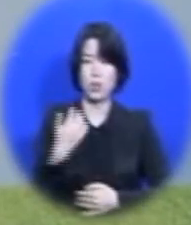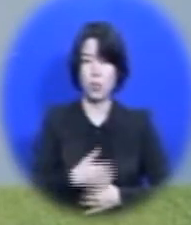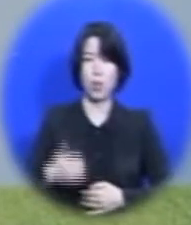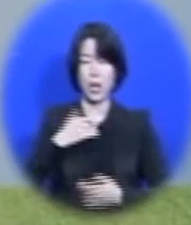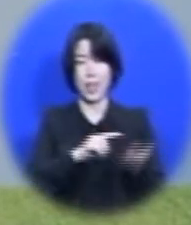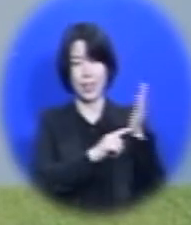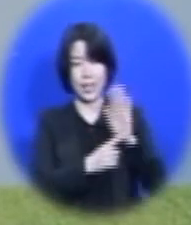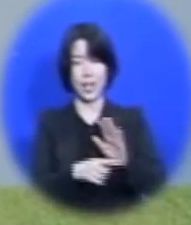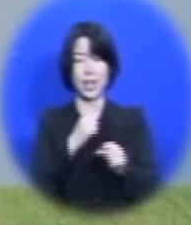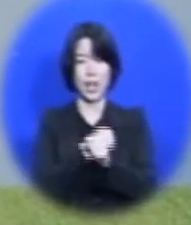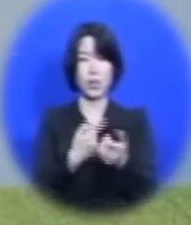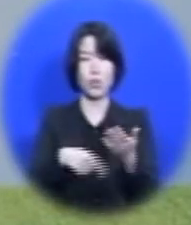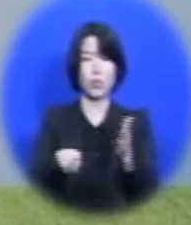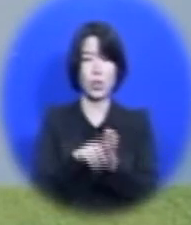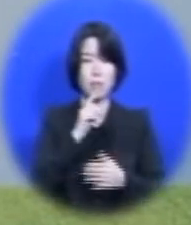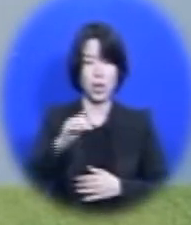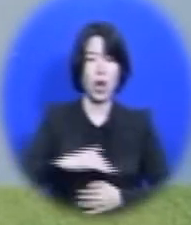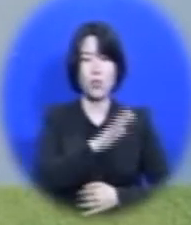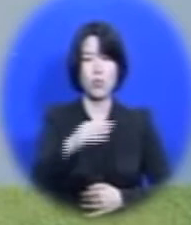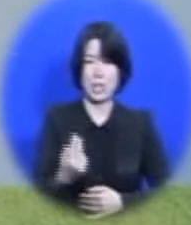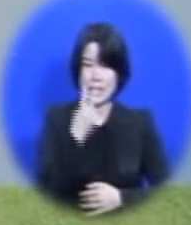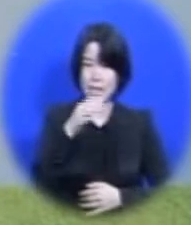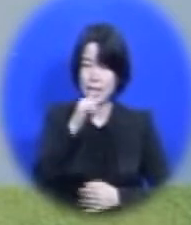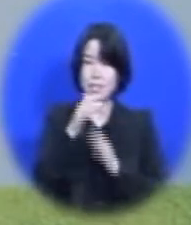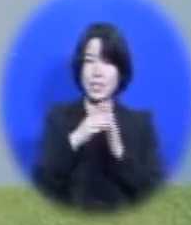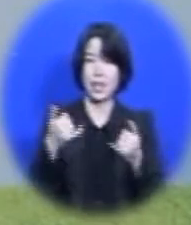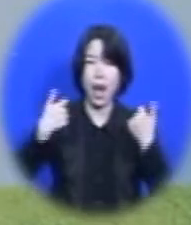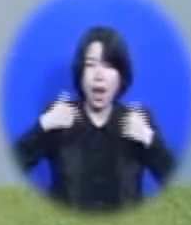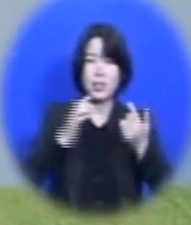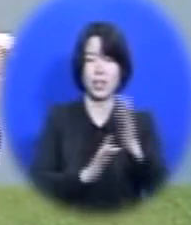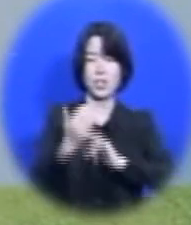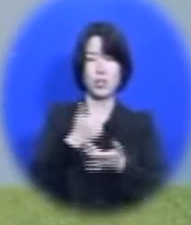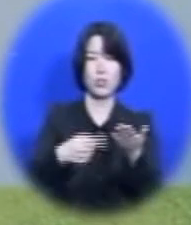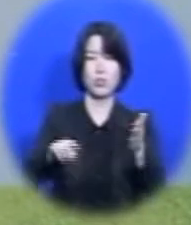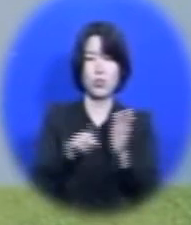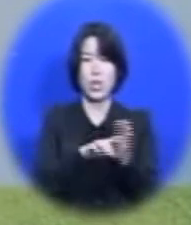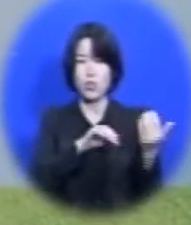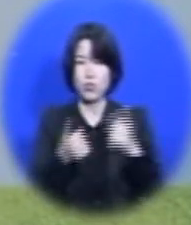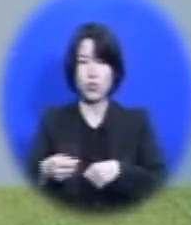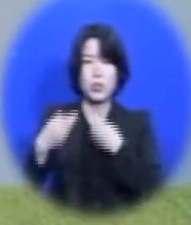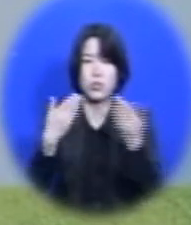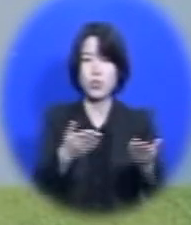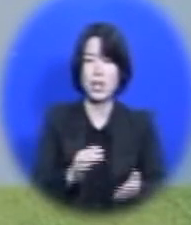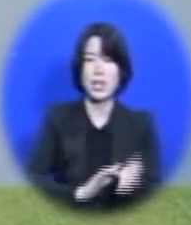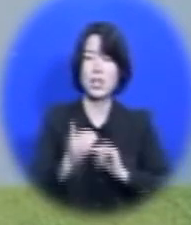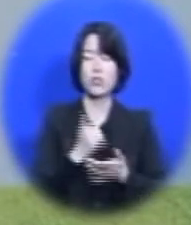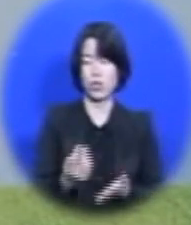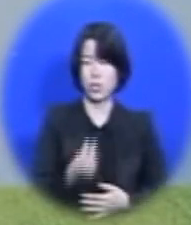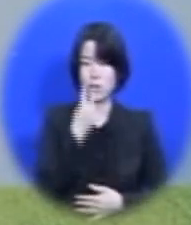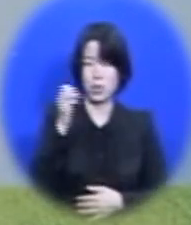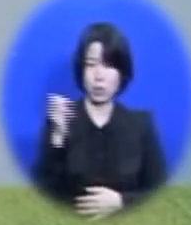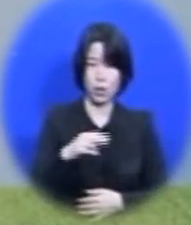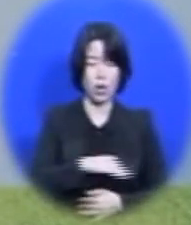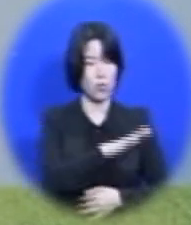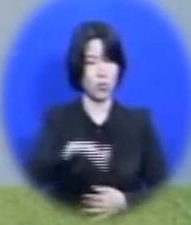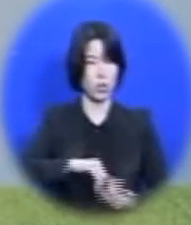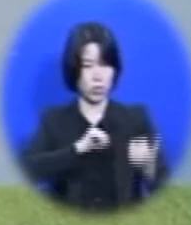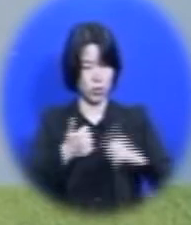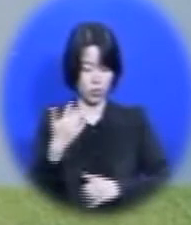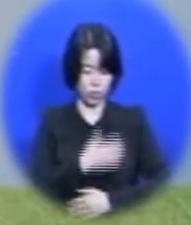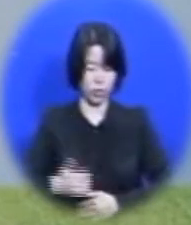하려 함이라. 우리 살아있는 자가 항상 예수를 위하여 죽음에 넘겨지면 예수의 생명이 또한 우리 죽을